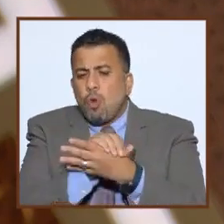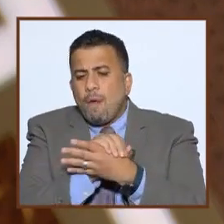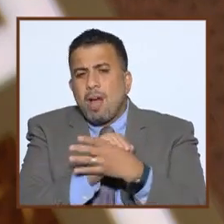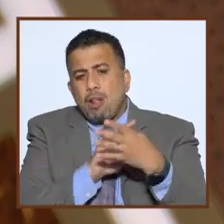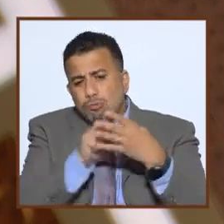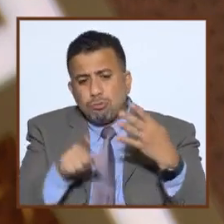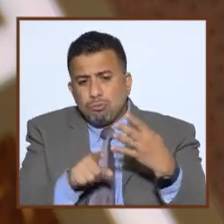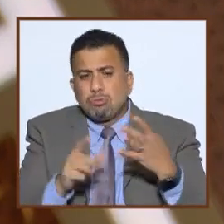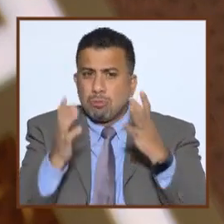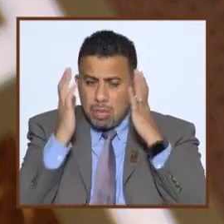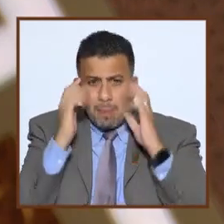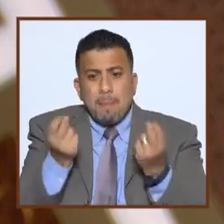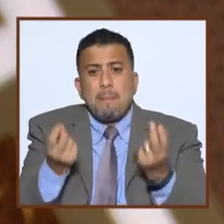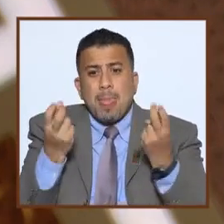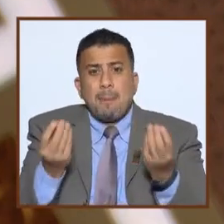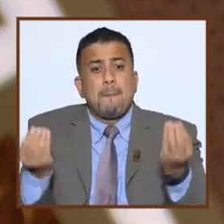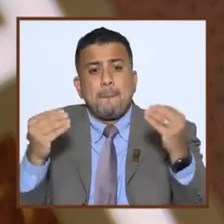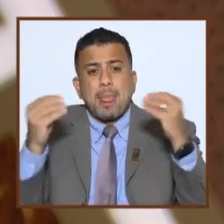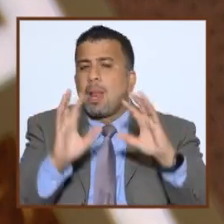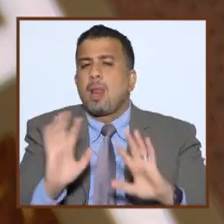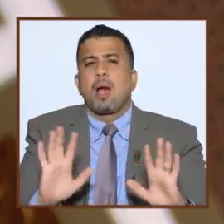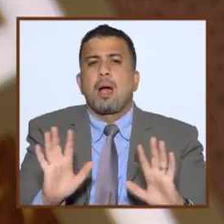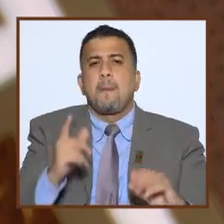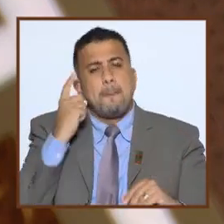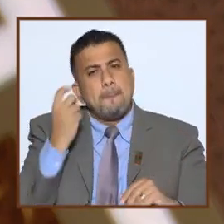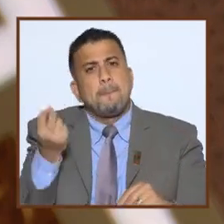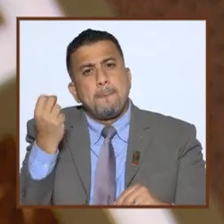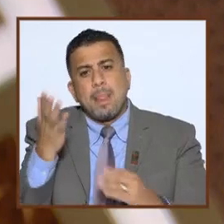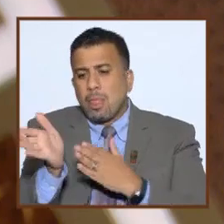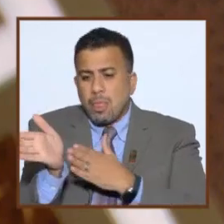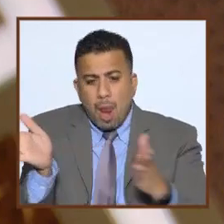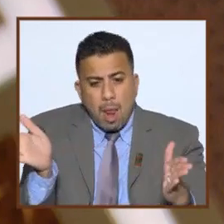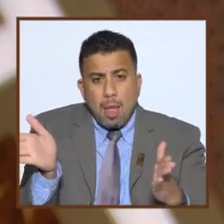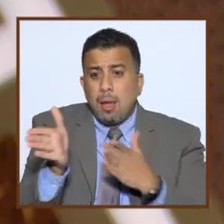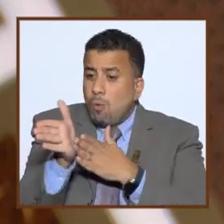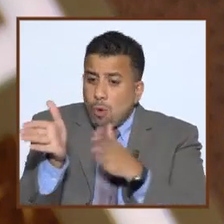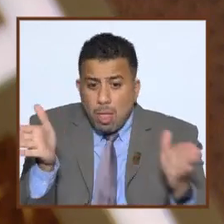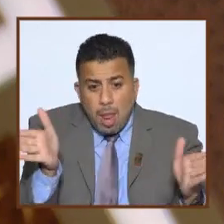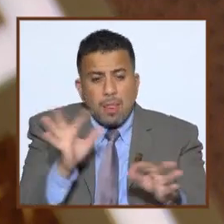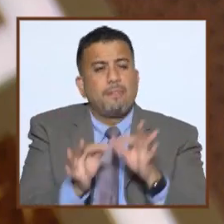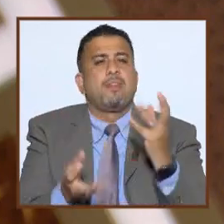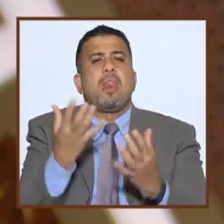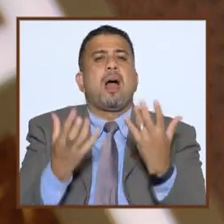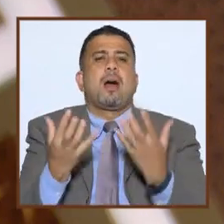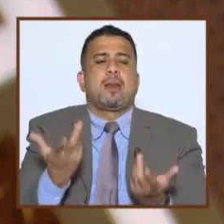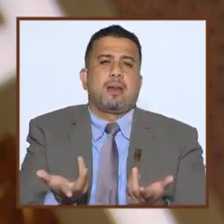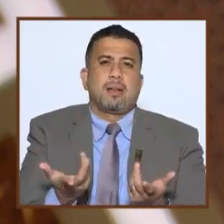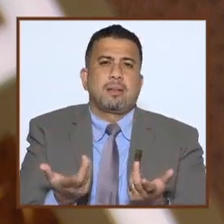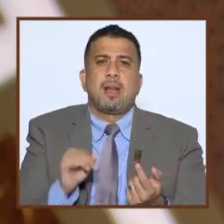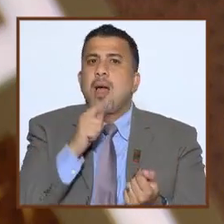بالنواجد واياكم ومحدثات الامور فان كل محدثه بدعه وكل بدعه ضلاله وكل ضلاله في النار